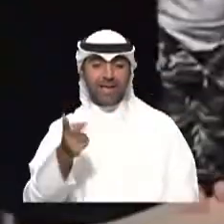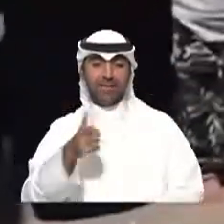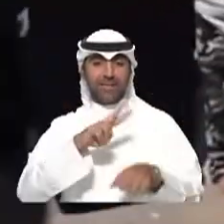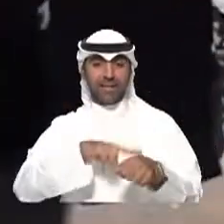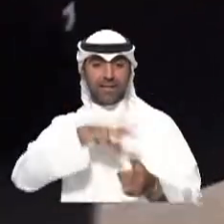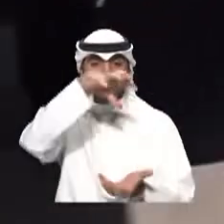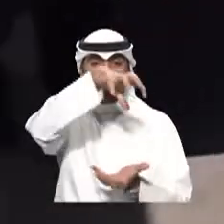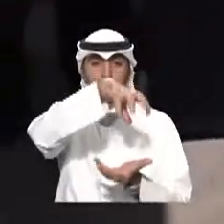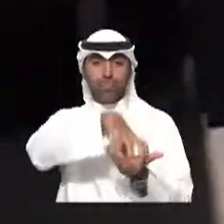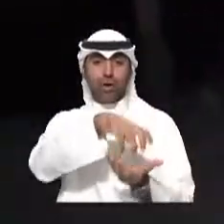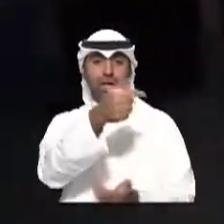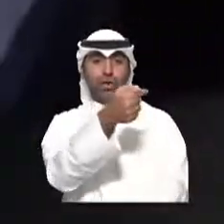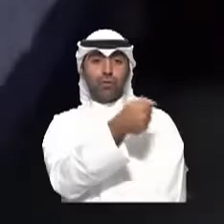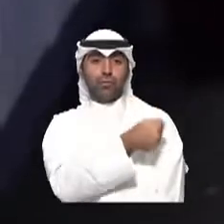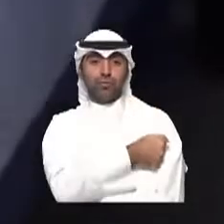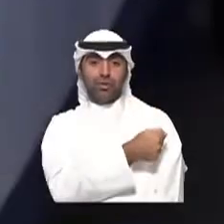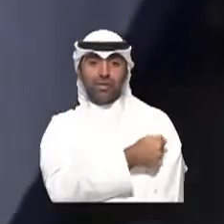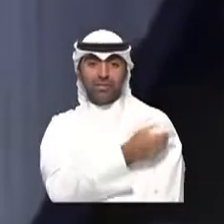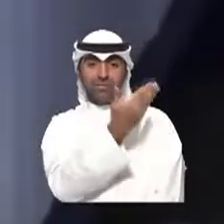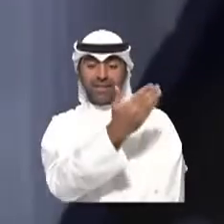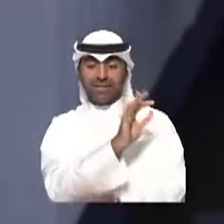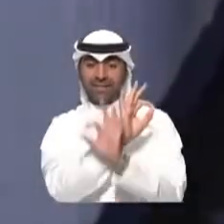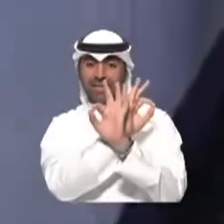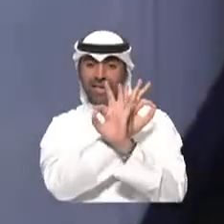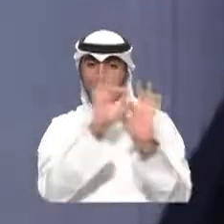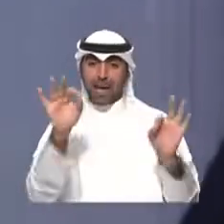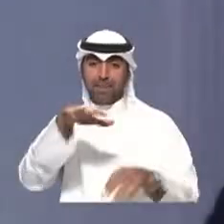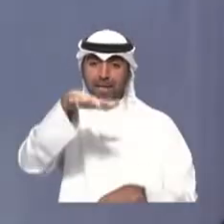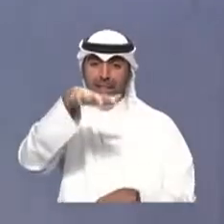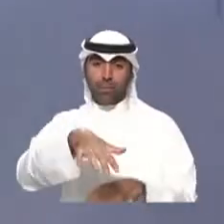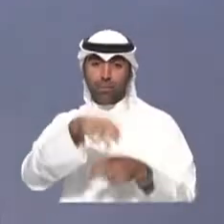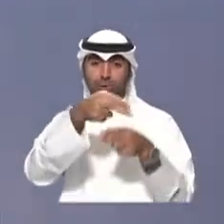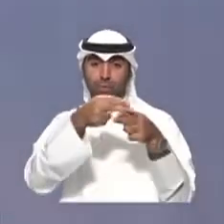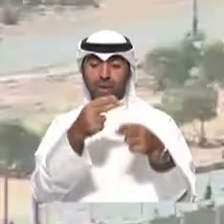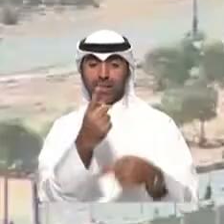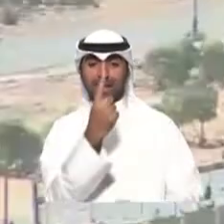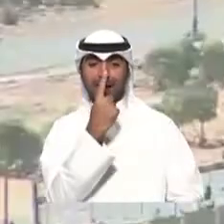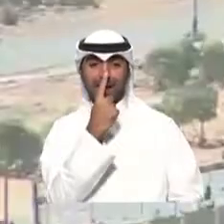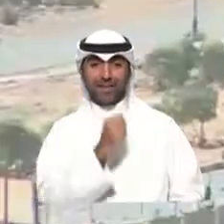في هذه الظروف الصعبة التي يعيشونها.